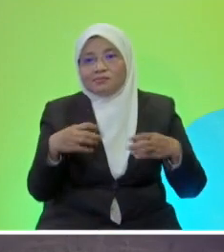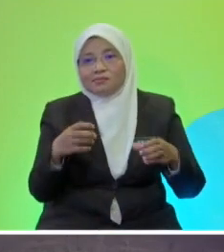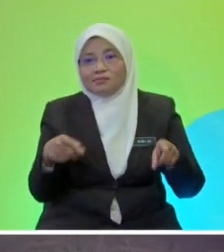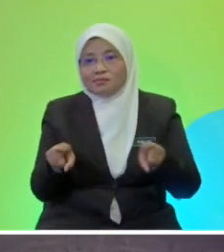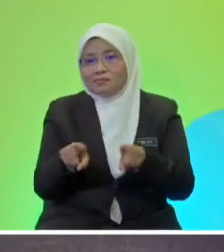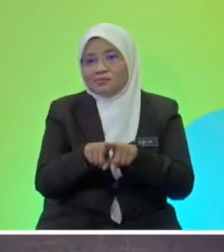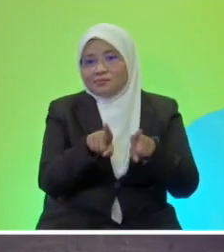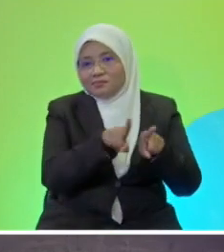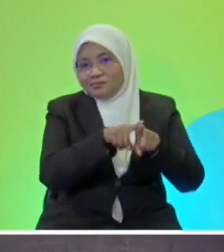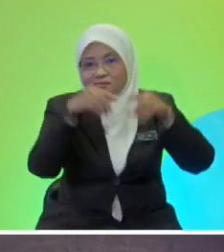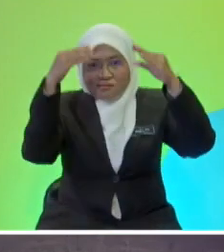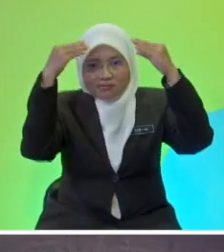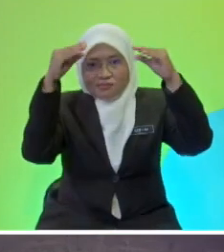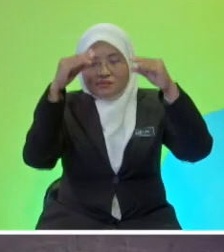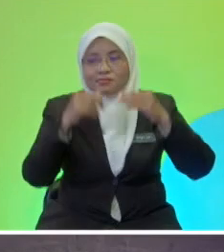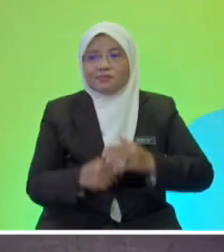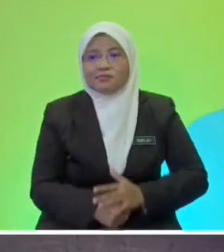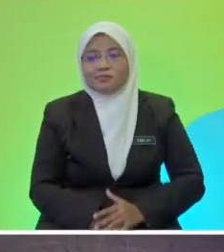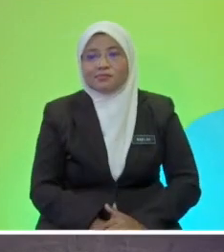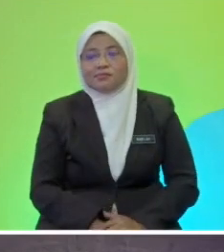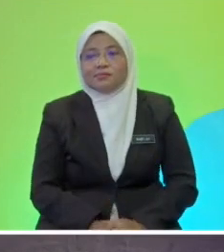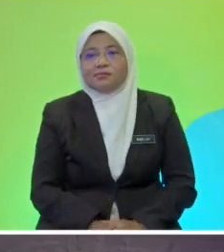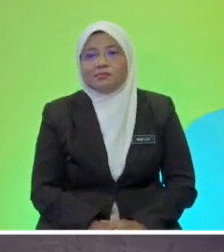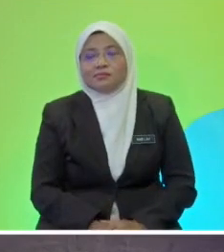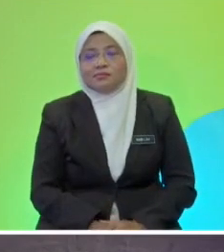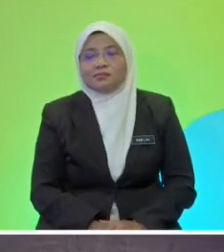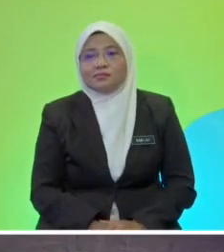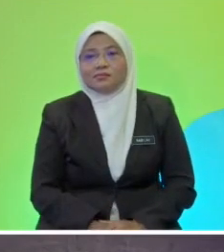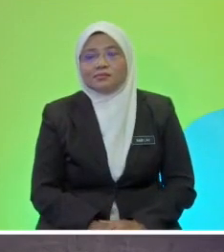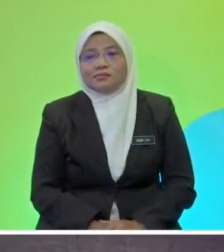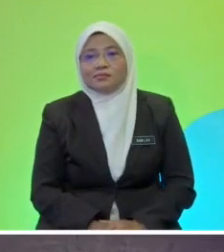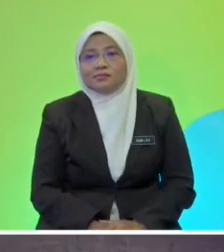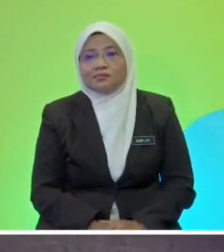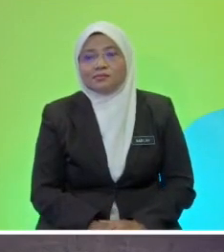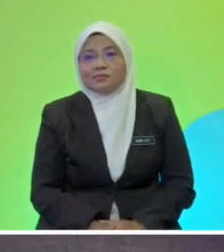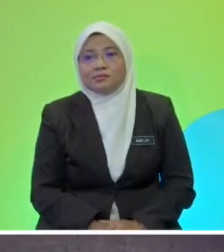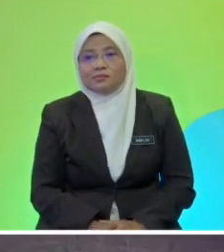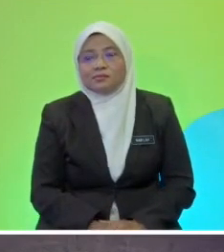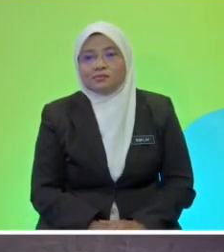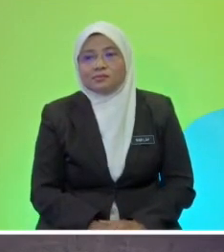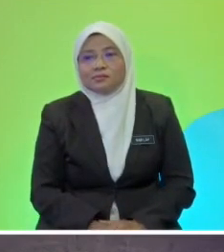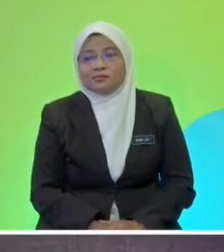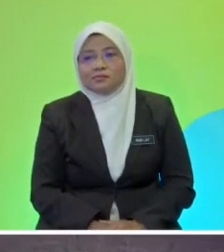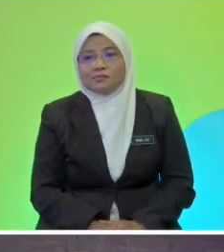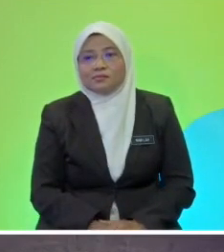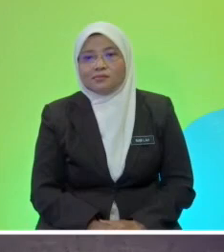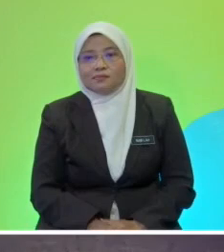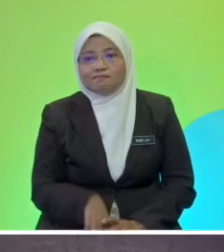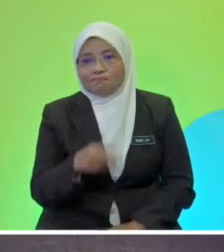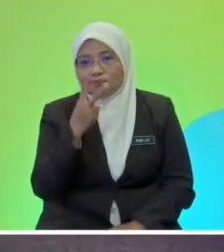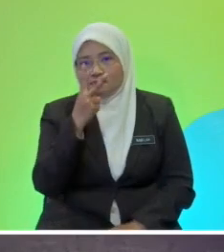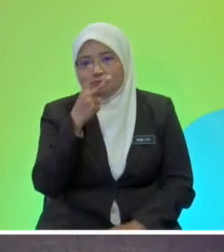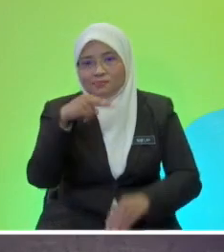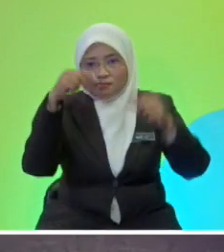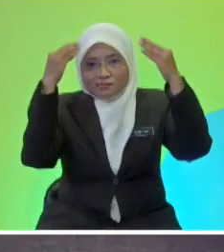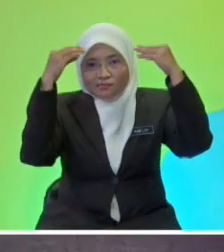oke untuk Oke sound boleh gunakan Oke untuk eee lihat di